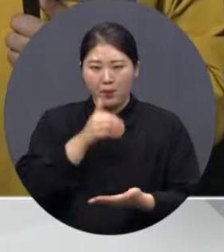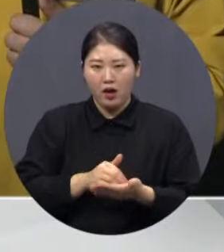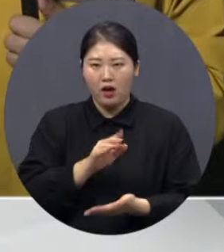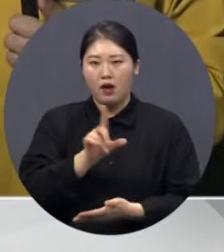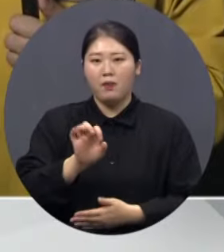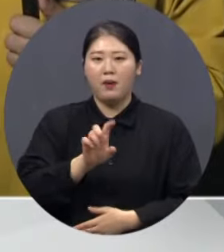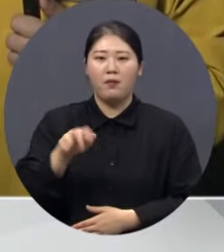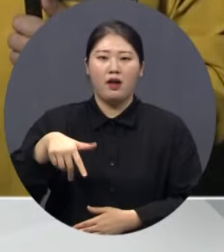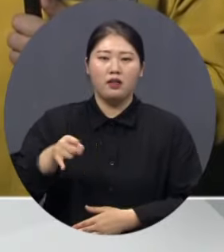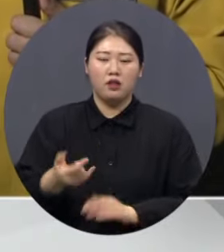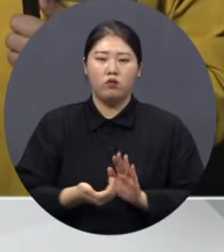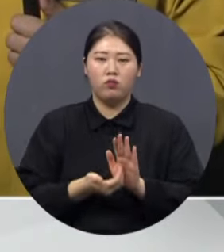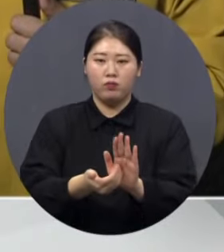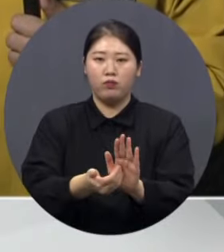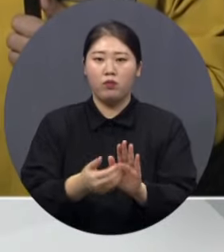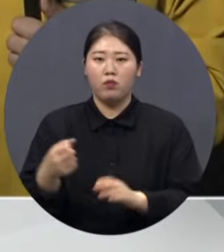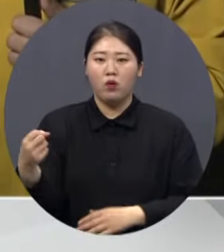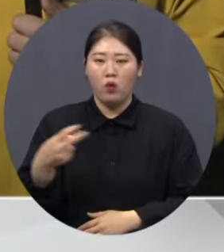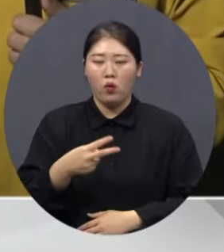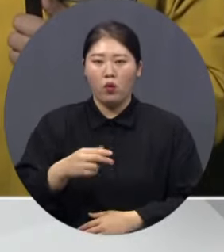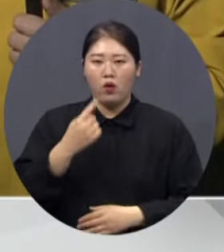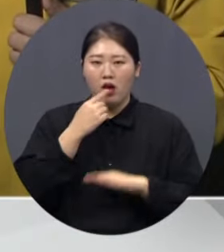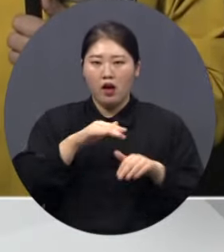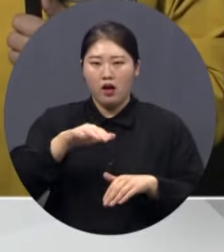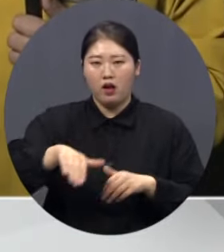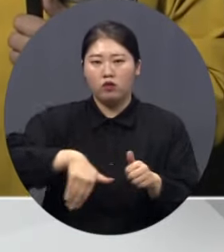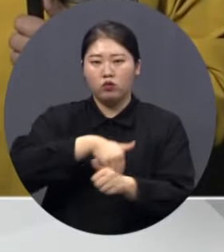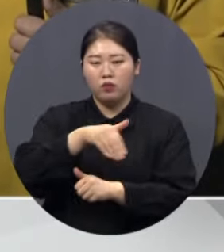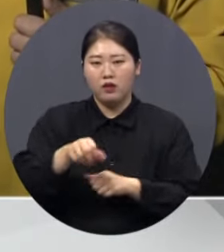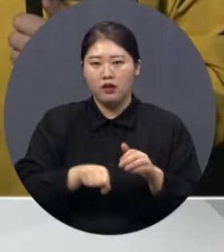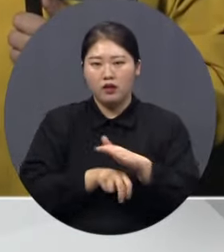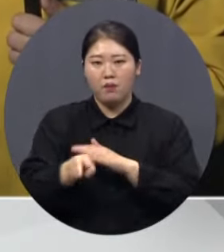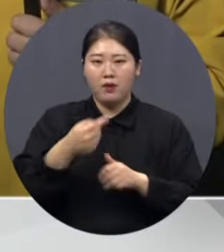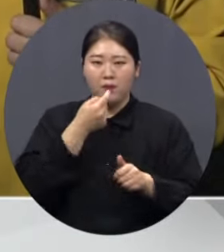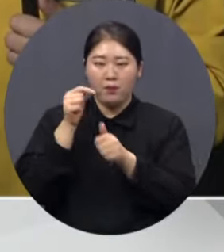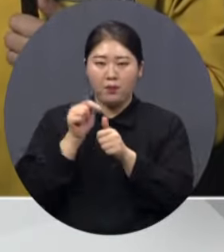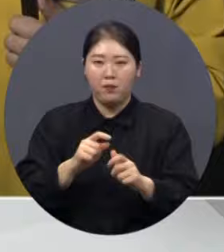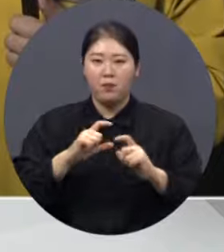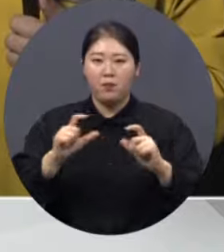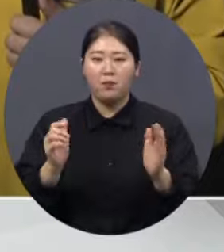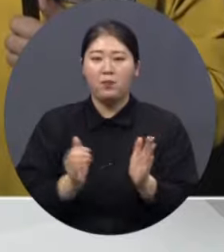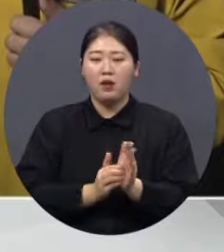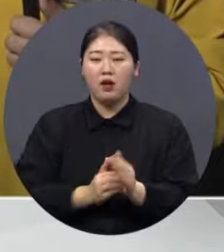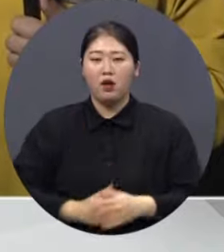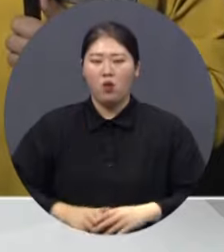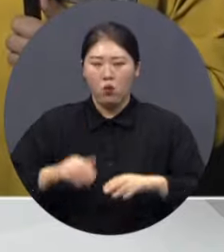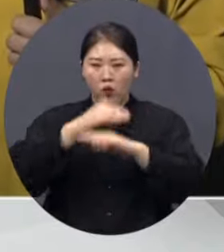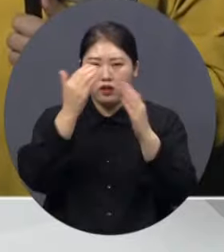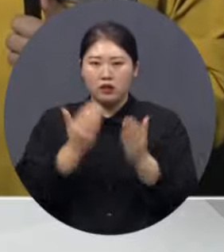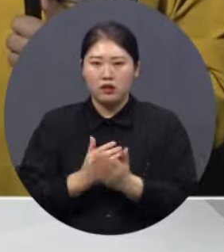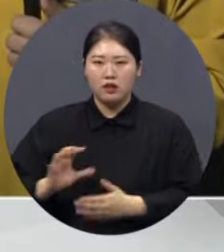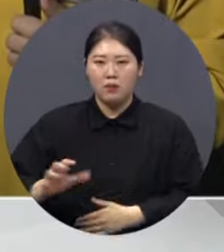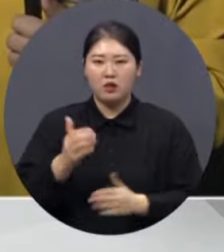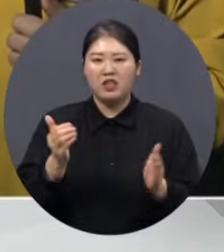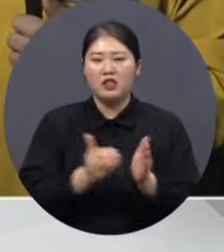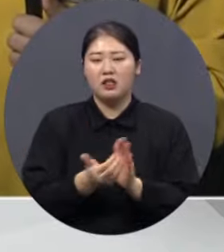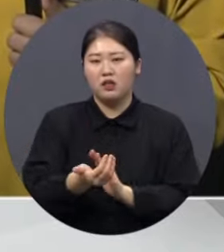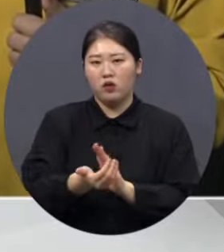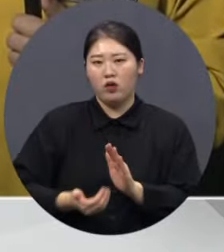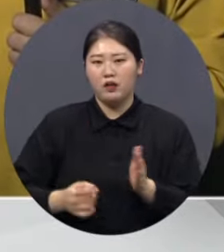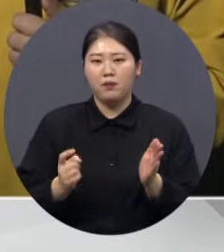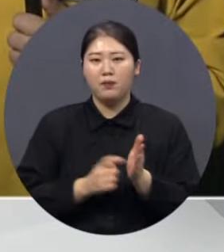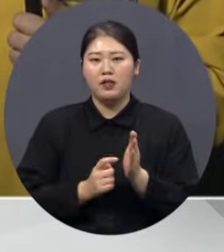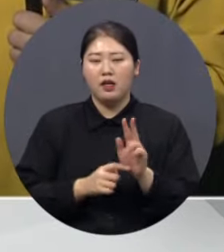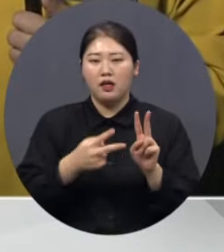방파제 출입을 통제하고 해안가에는 대피 명령을 내렸는데요. 태풍이 완전히 지나갈 때까지 비상 2단계